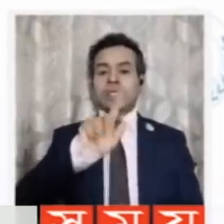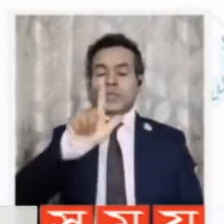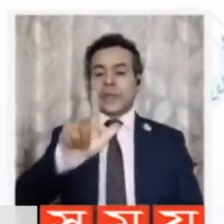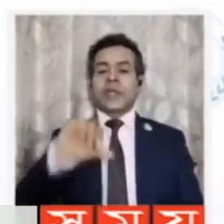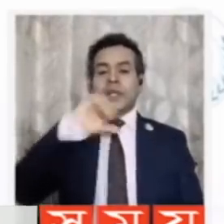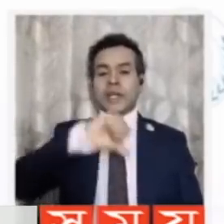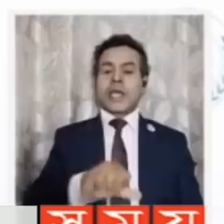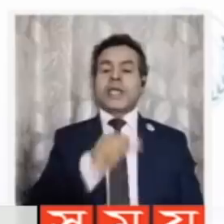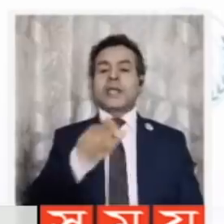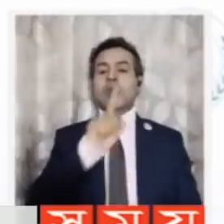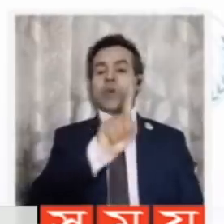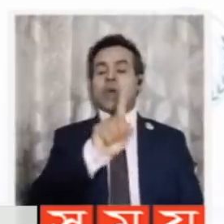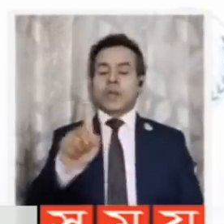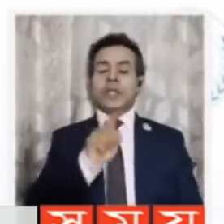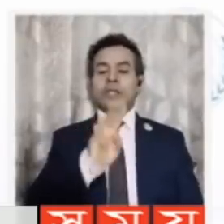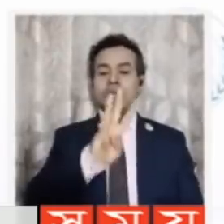01313791138,